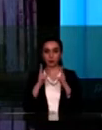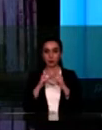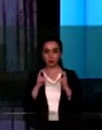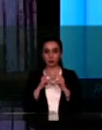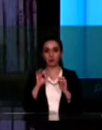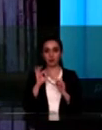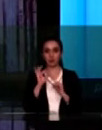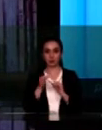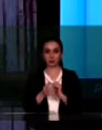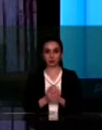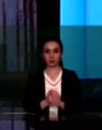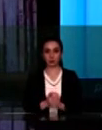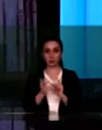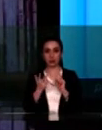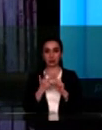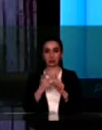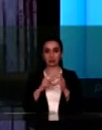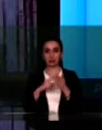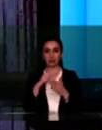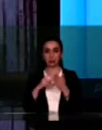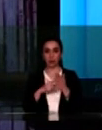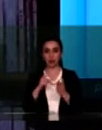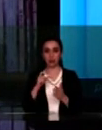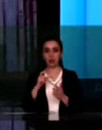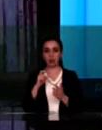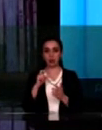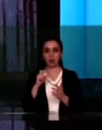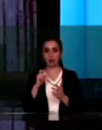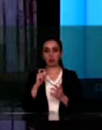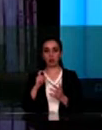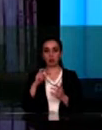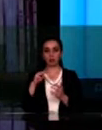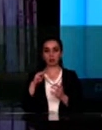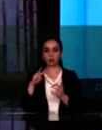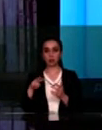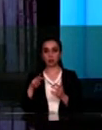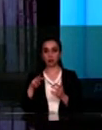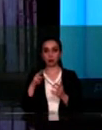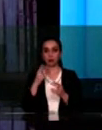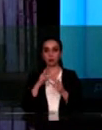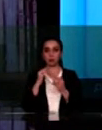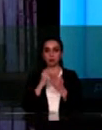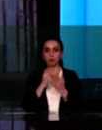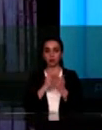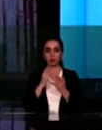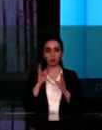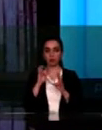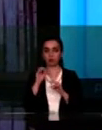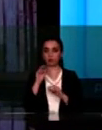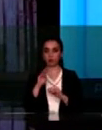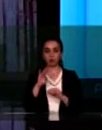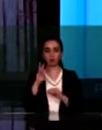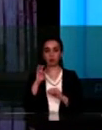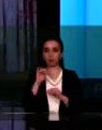«Проверить». Верно. Третий вопрос – HTML. Язык программирования? Нет. Правильный ответ будет